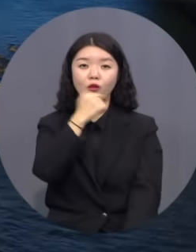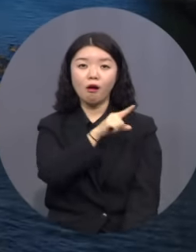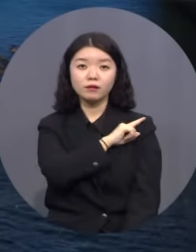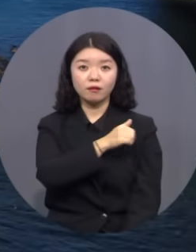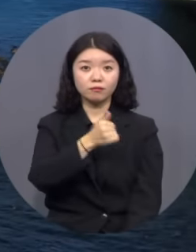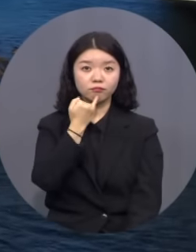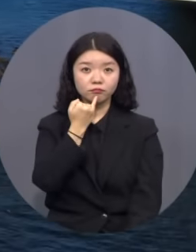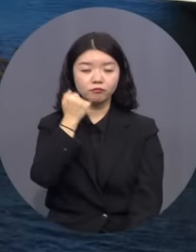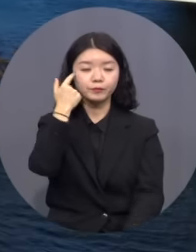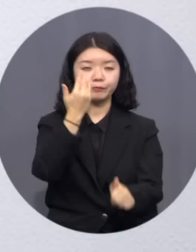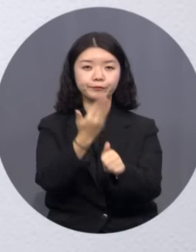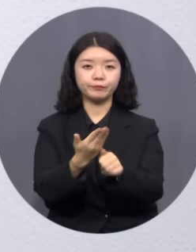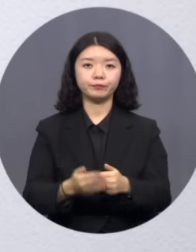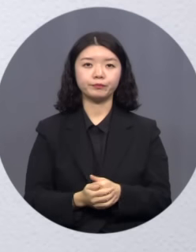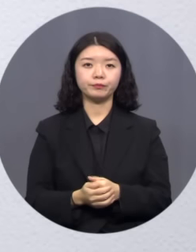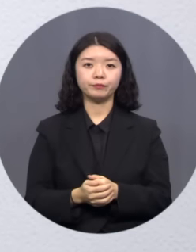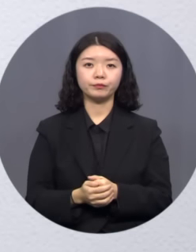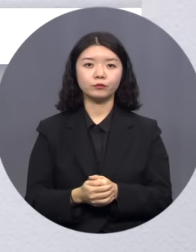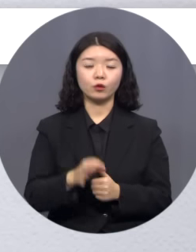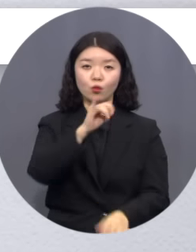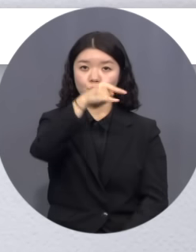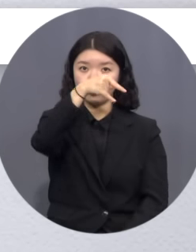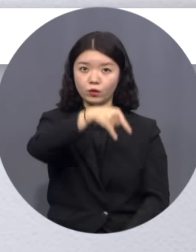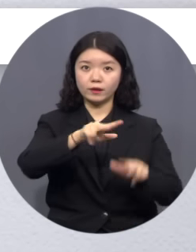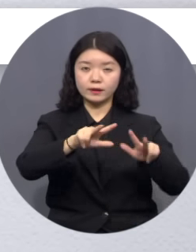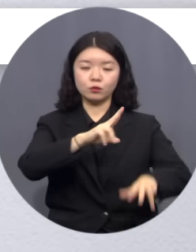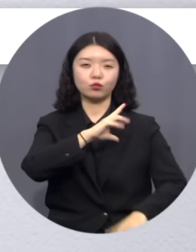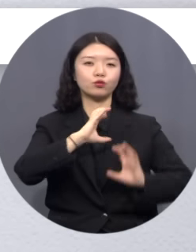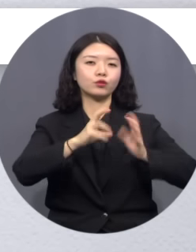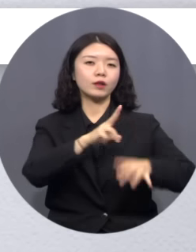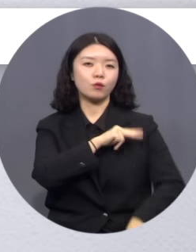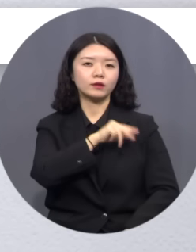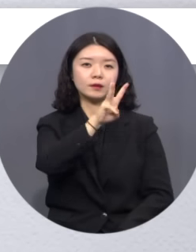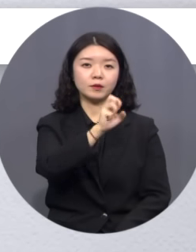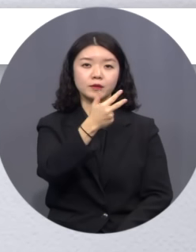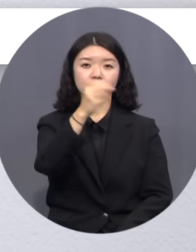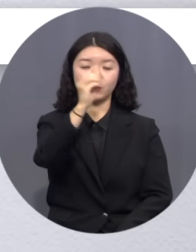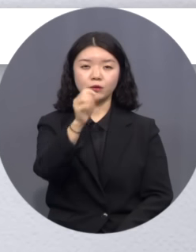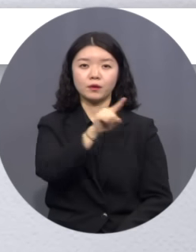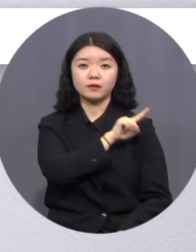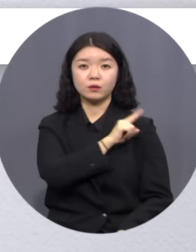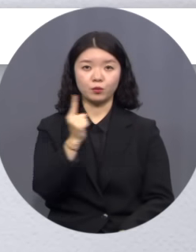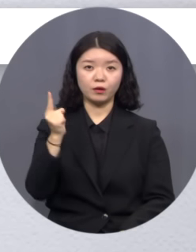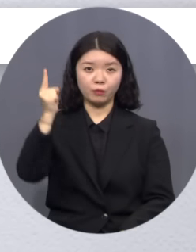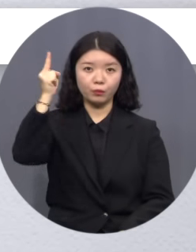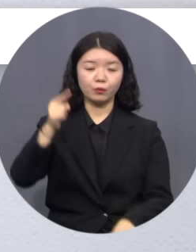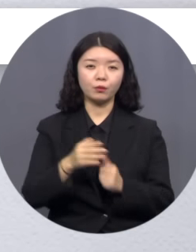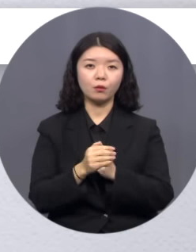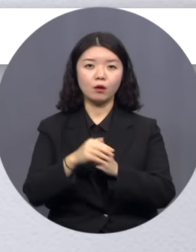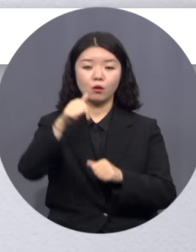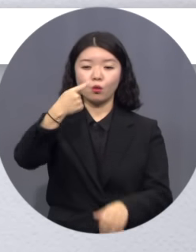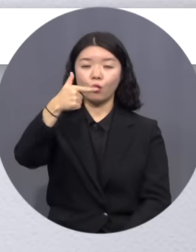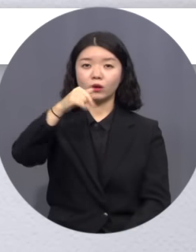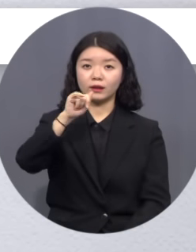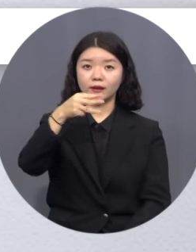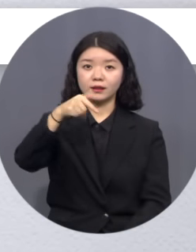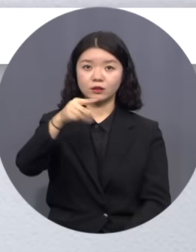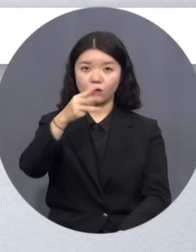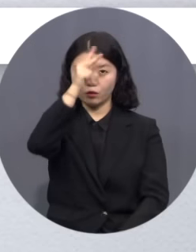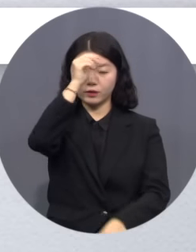생각하는지 물었습니다 위성곤 현 국회의원이 37% Pro 가장 높았고 고기철 전 제주